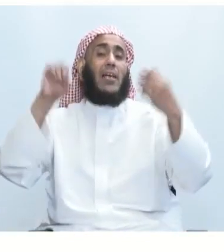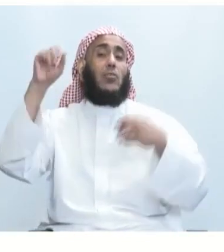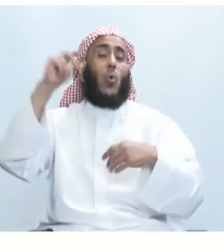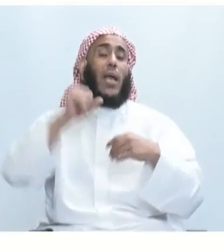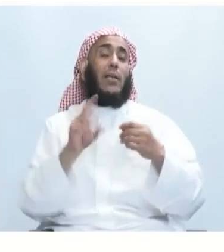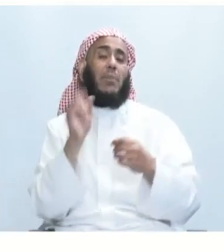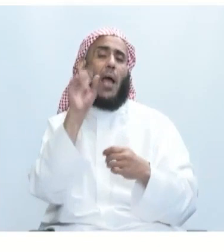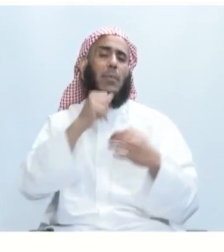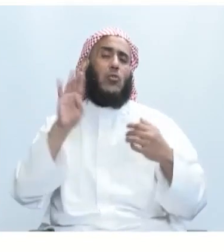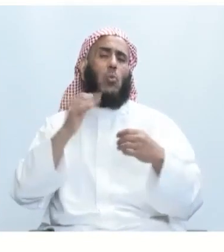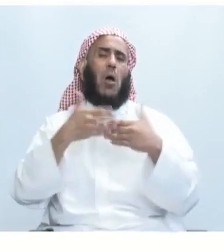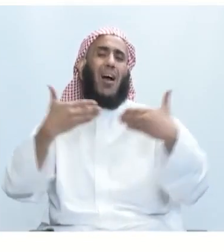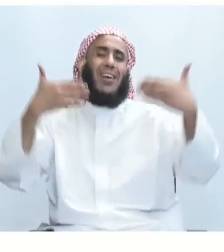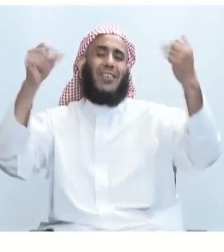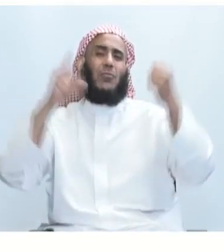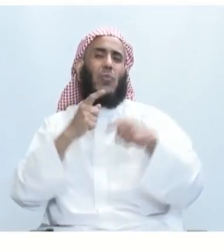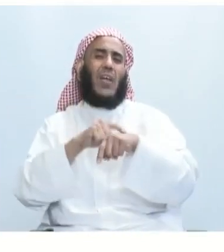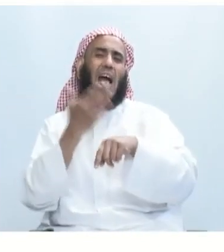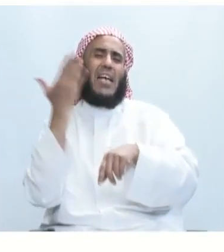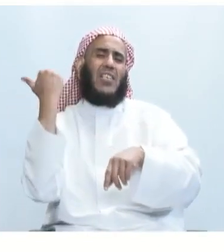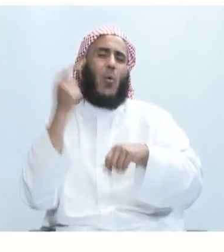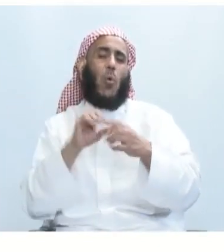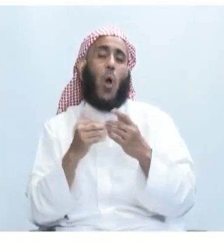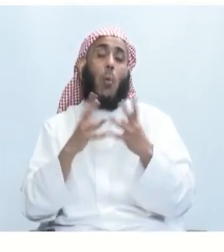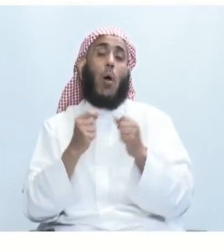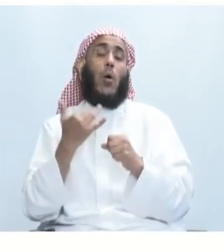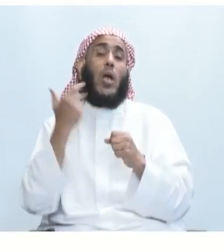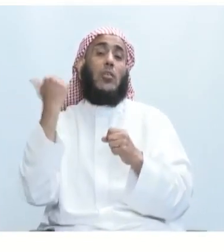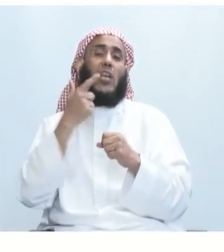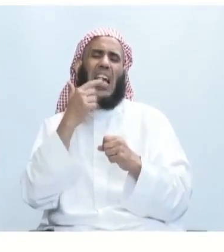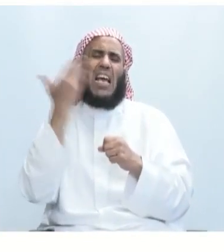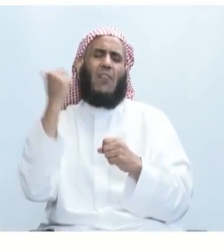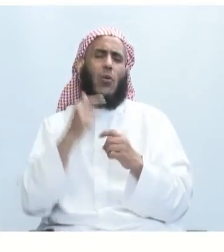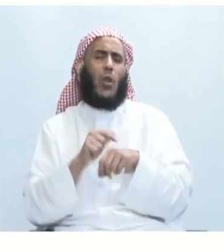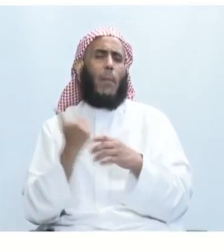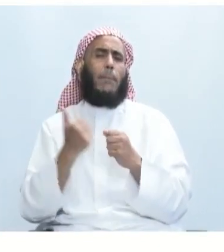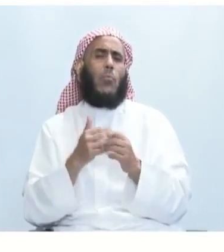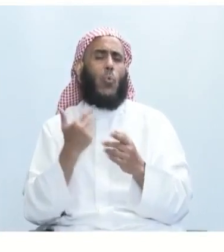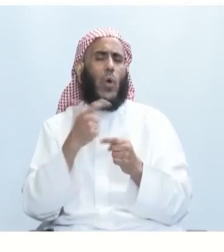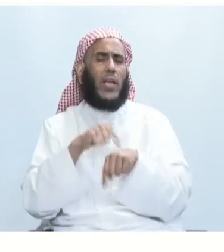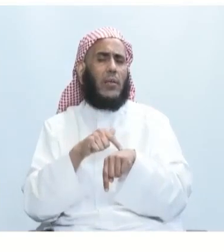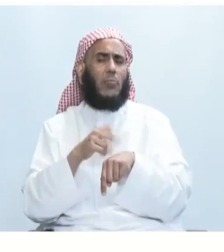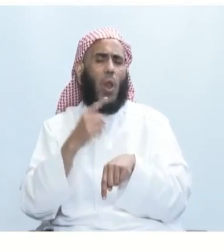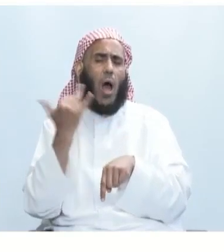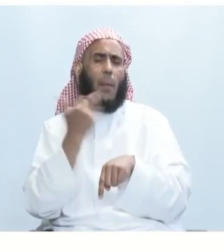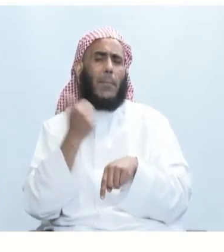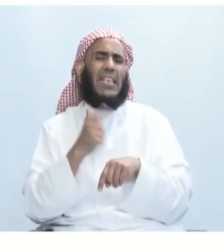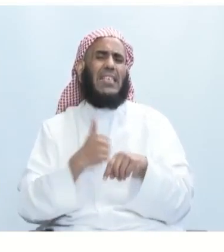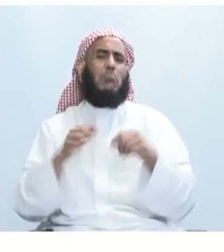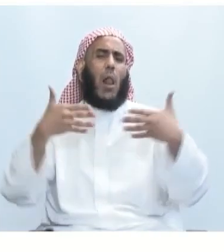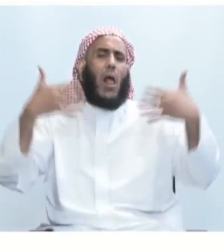مثلا فلا بد ان نتوقف عند عصره وابرز مظاهر حياته وحياه العرب في ذلك العصر ثم اننا حين نطلع على اسم